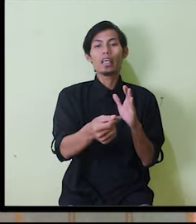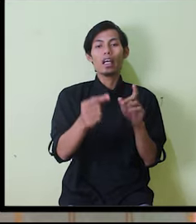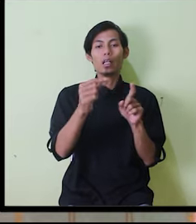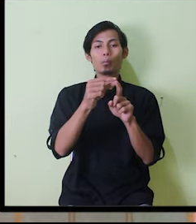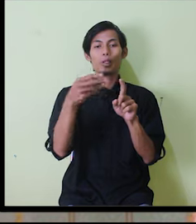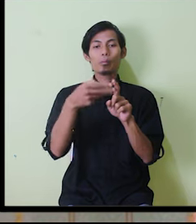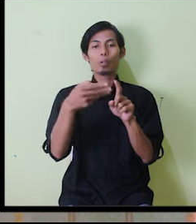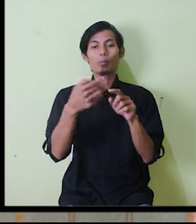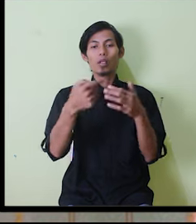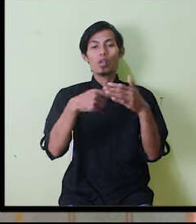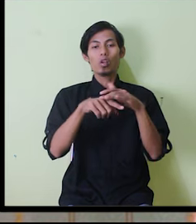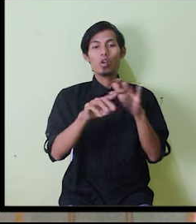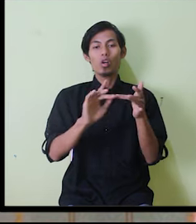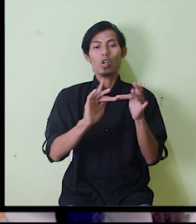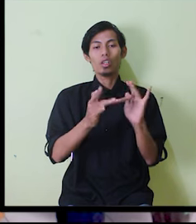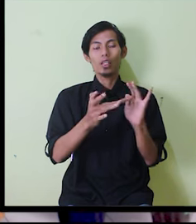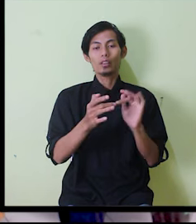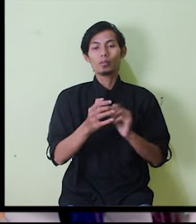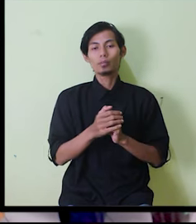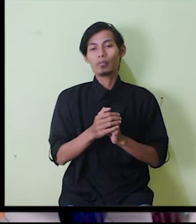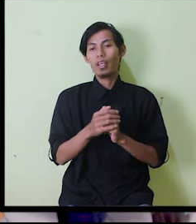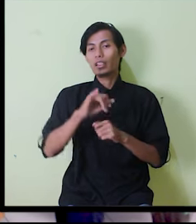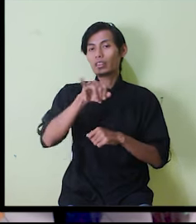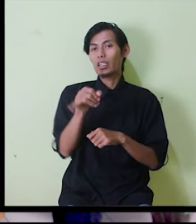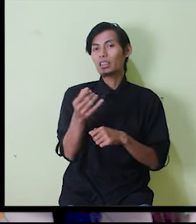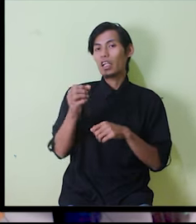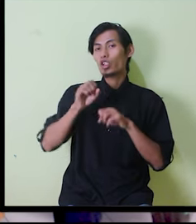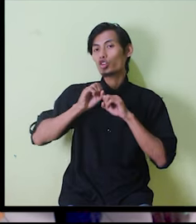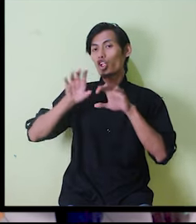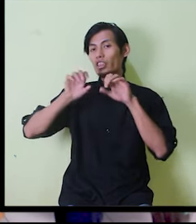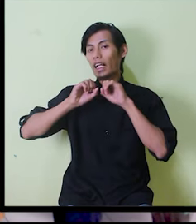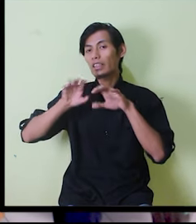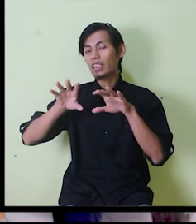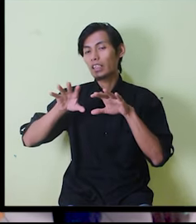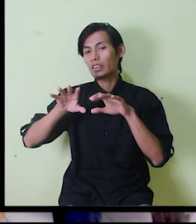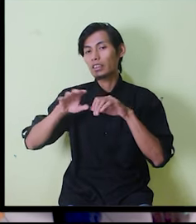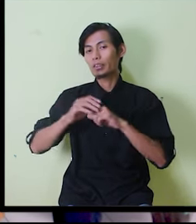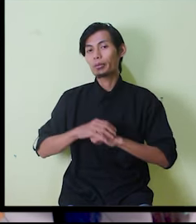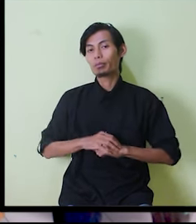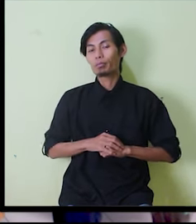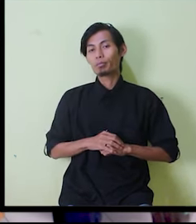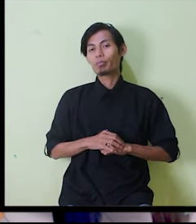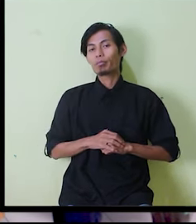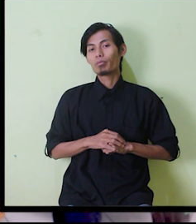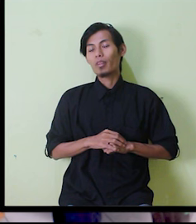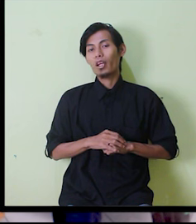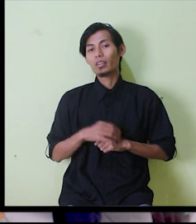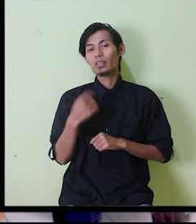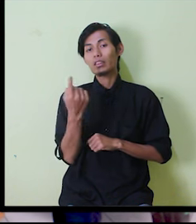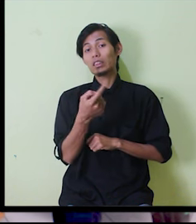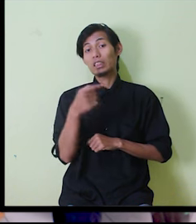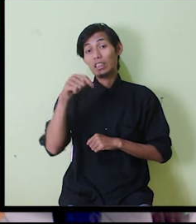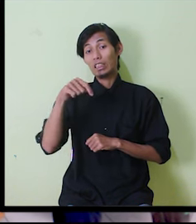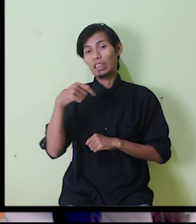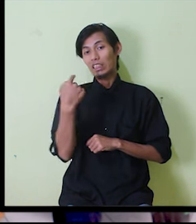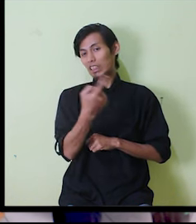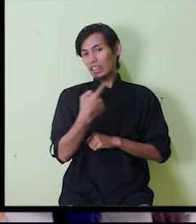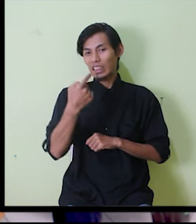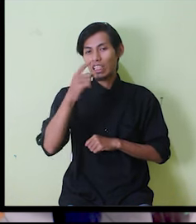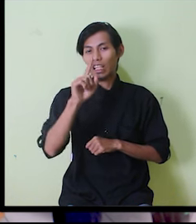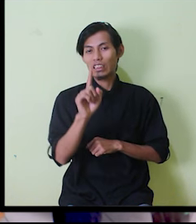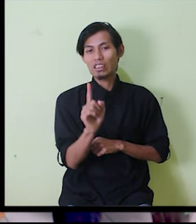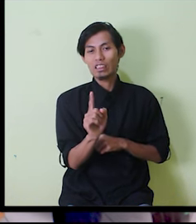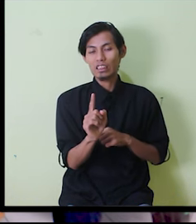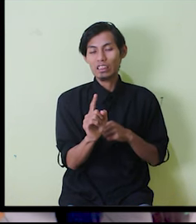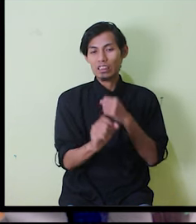Mas Andi gimana tantangan selama ini jadi sosialisasilah jadi ee karena memang ini di tahun pertama